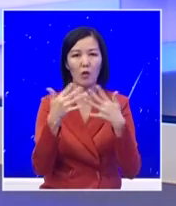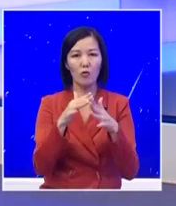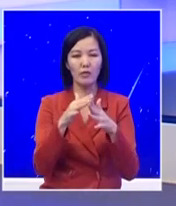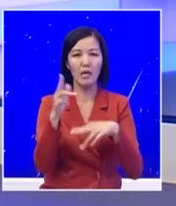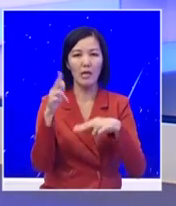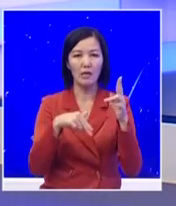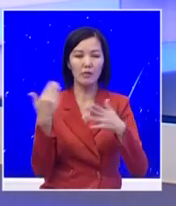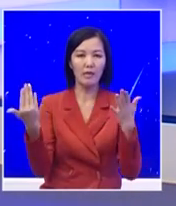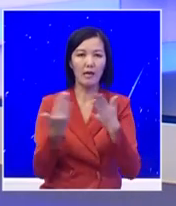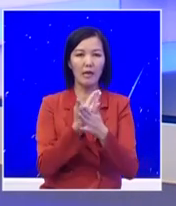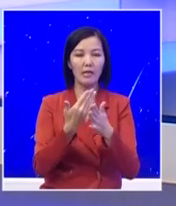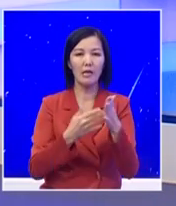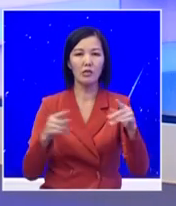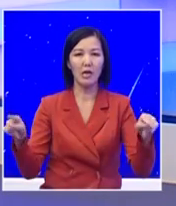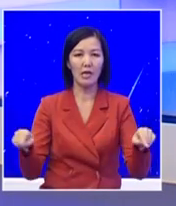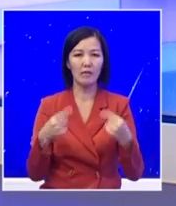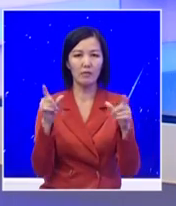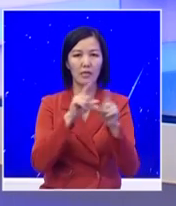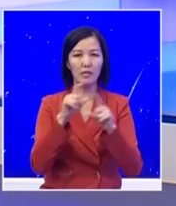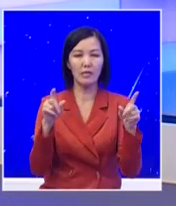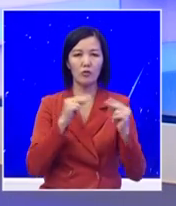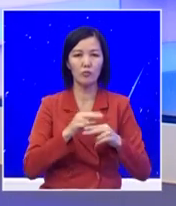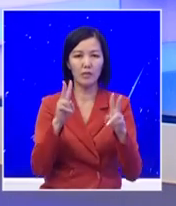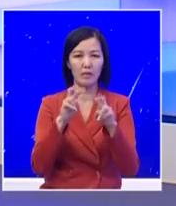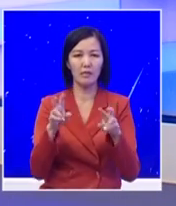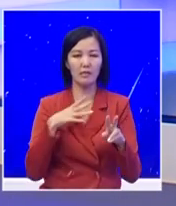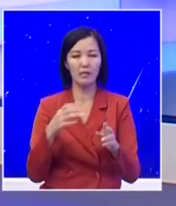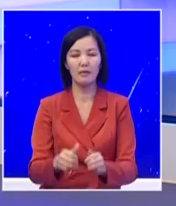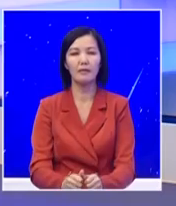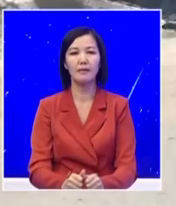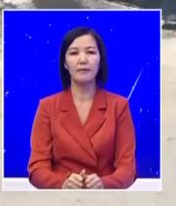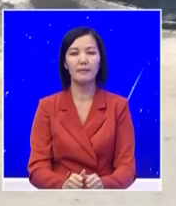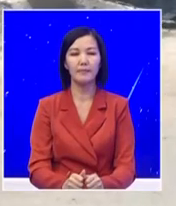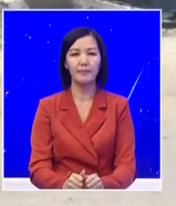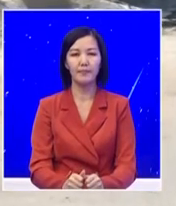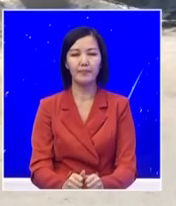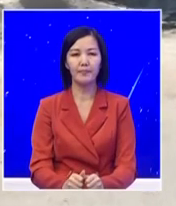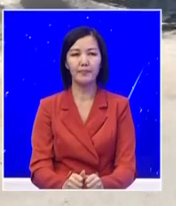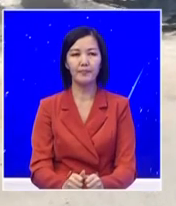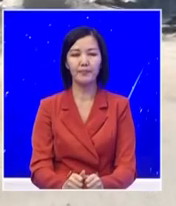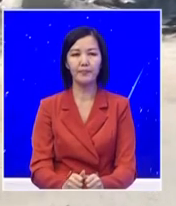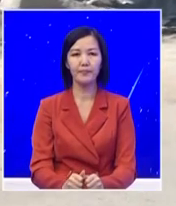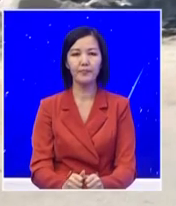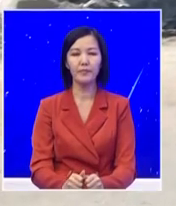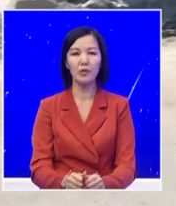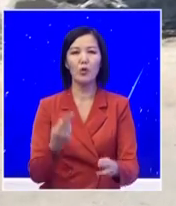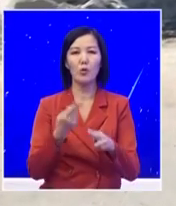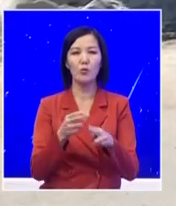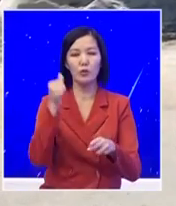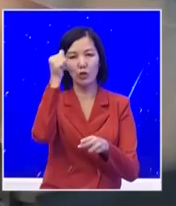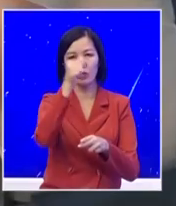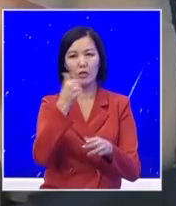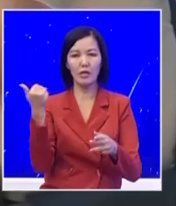округінде салынып және қайта жаңартылып жатқан нысандар жұмысын тексерді. Боралдай ауылындағы мына сервистік әкімдік